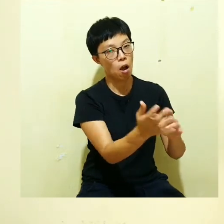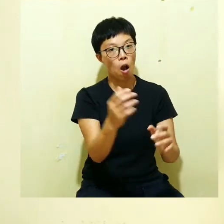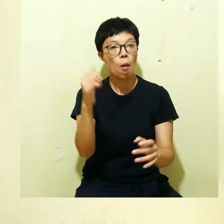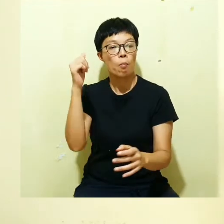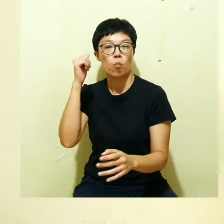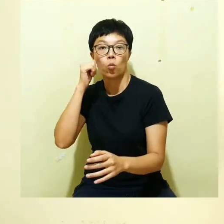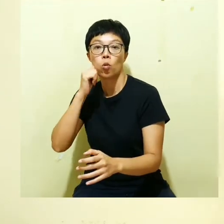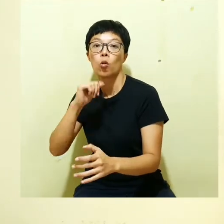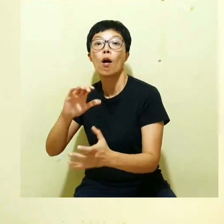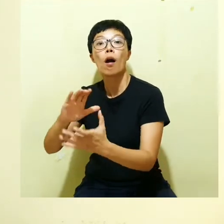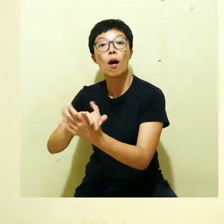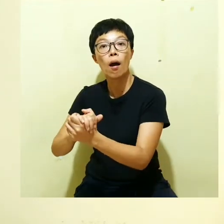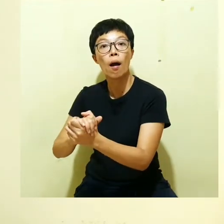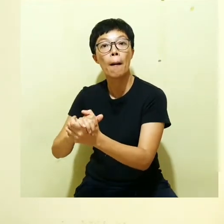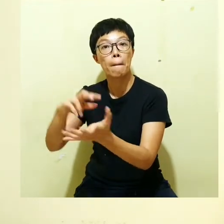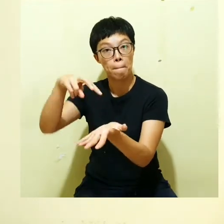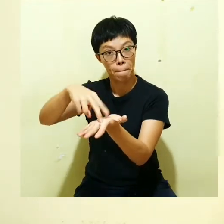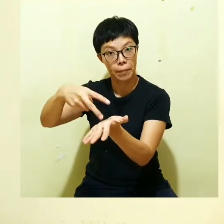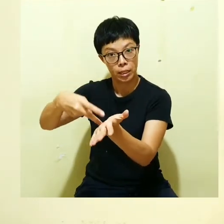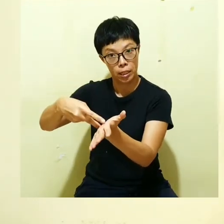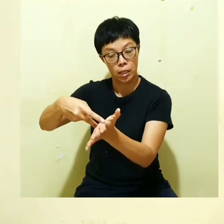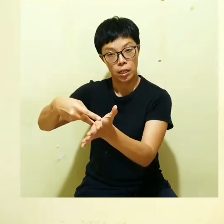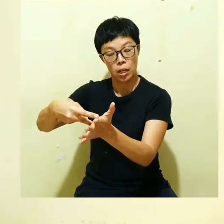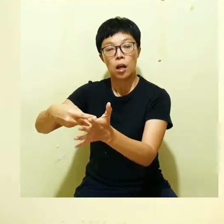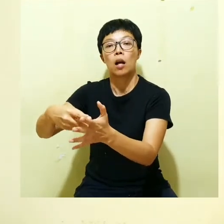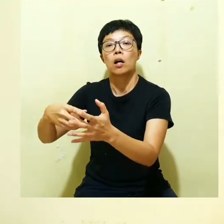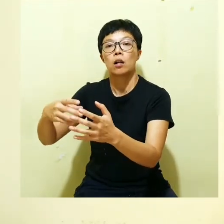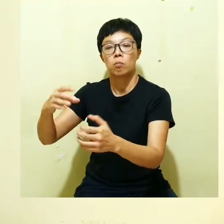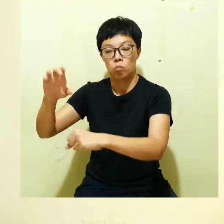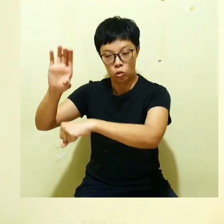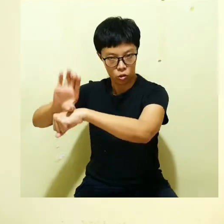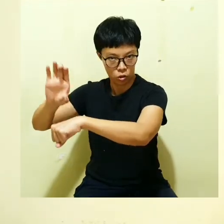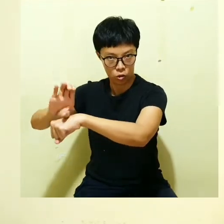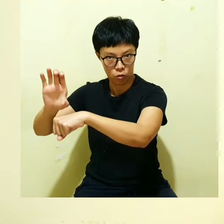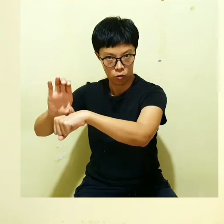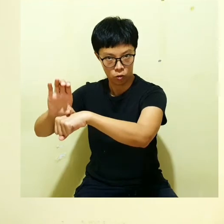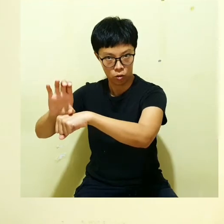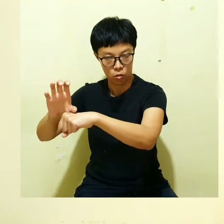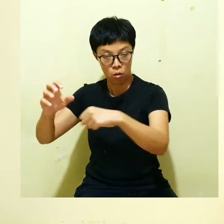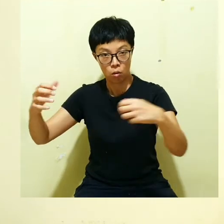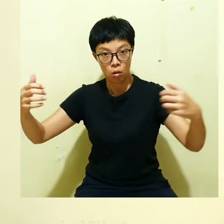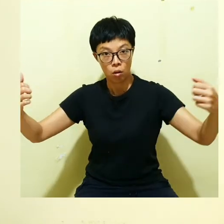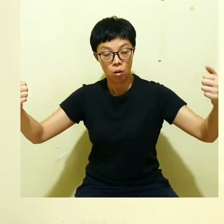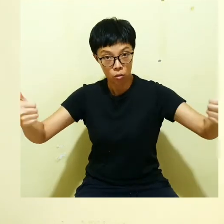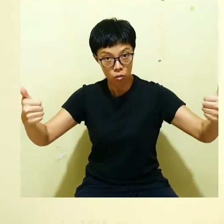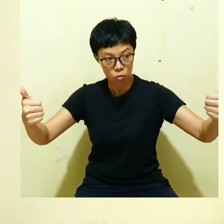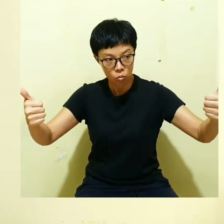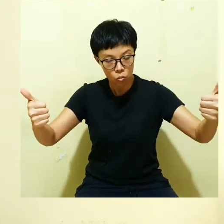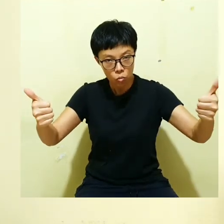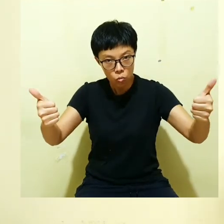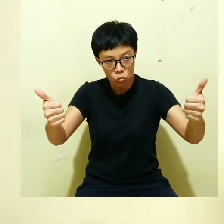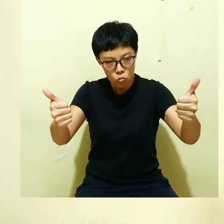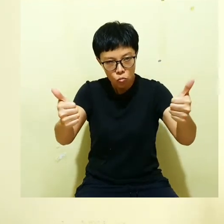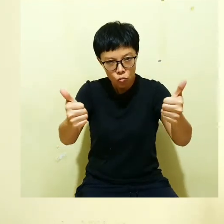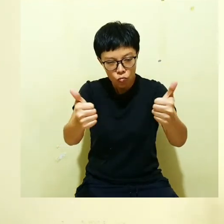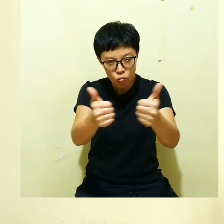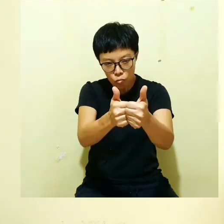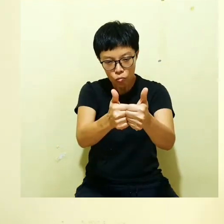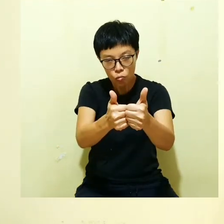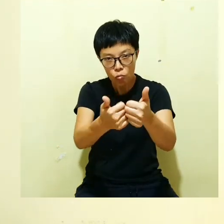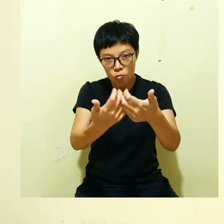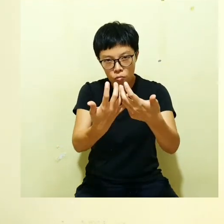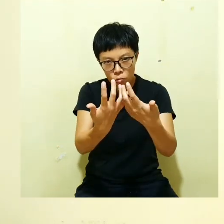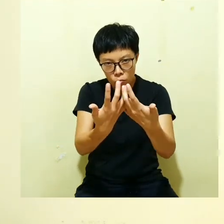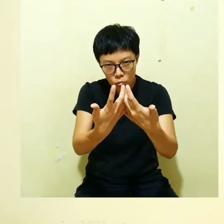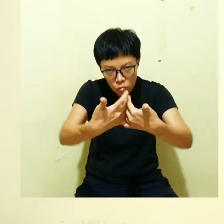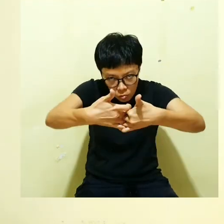着新郎是基督，然后他的心腹是教会，所以是新郎和心腹